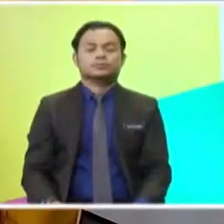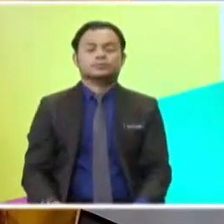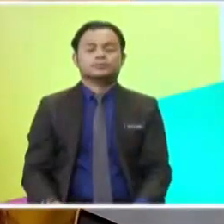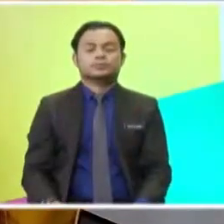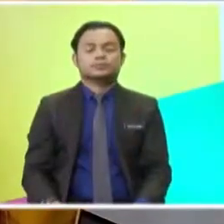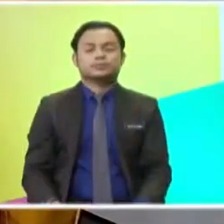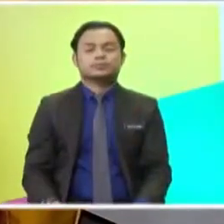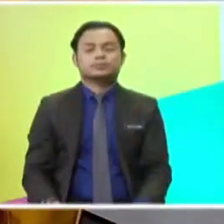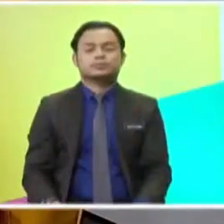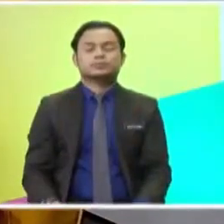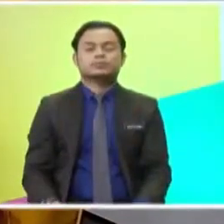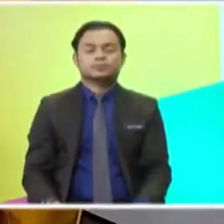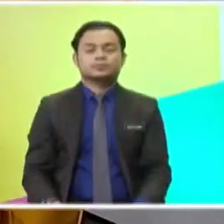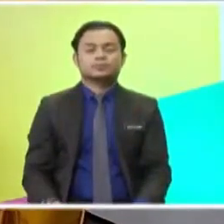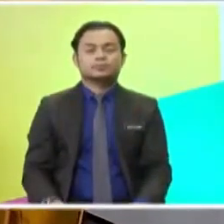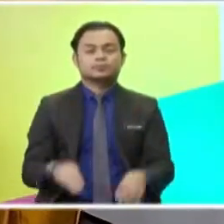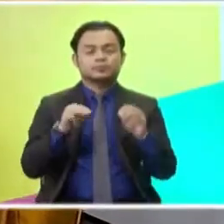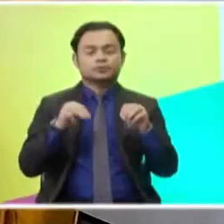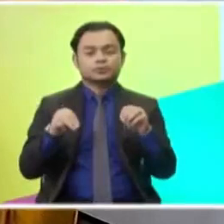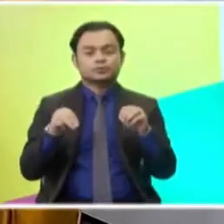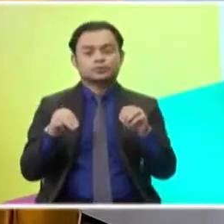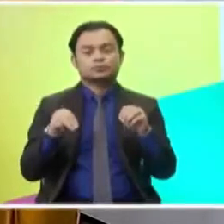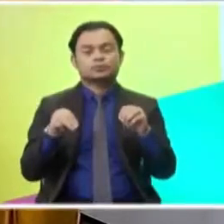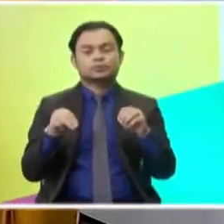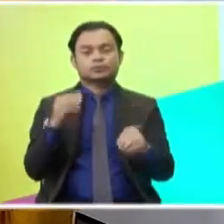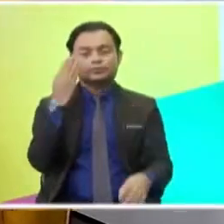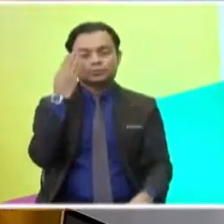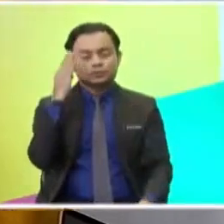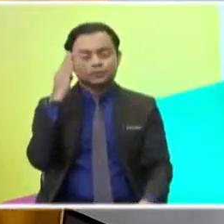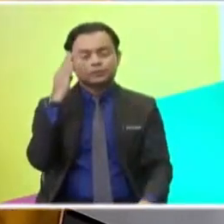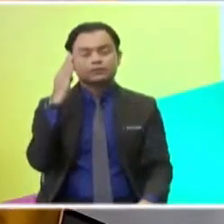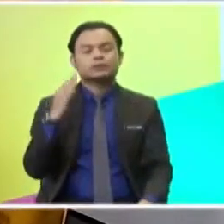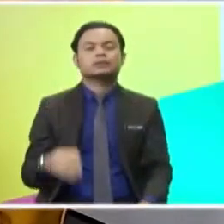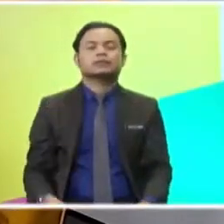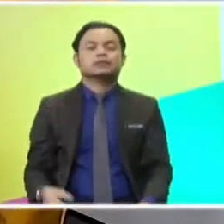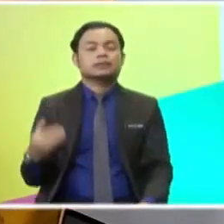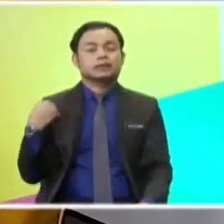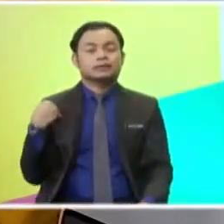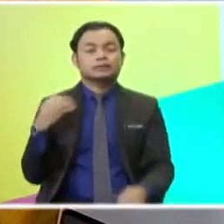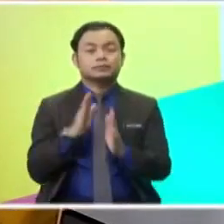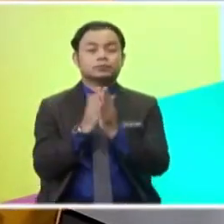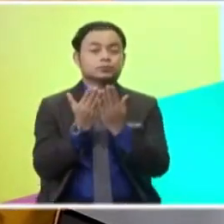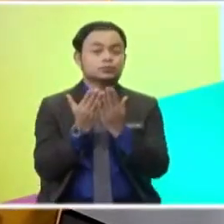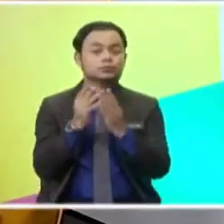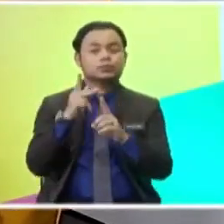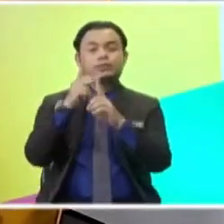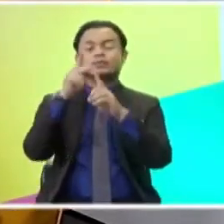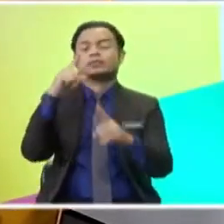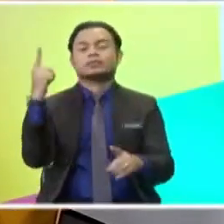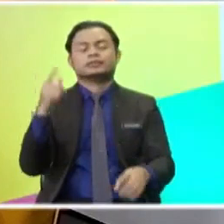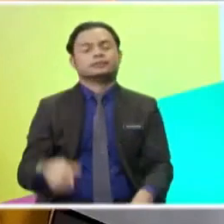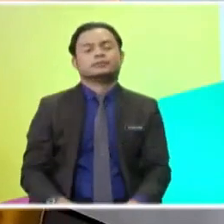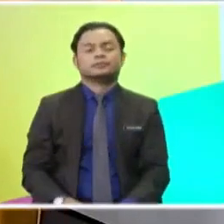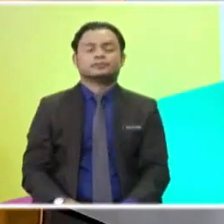dengan brela dan kertas kraf ya. Untuk mencatat isi-isi penting pembelajaran kita pada hari ini. Jadi, untuk